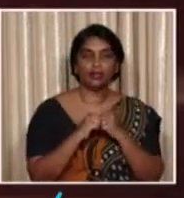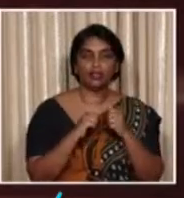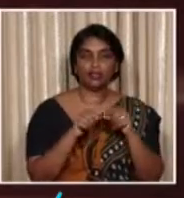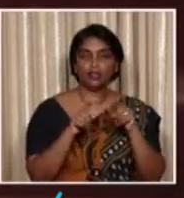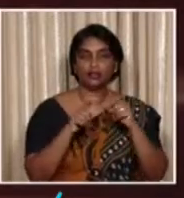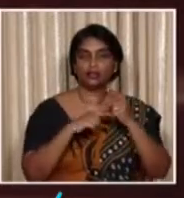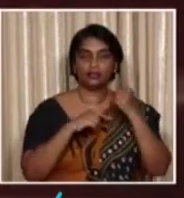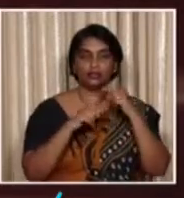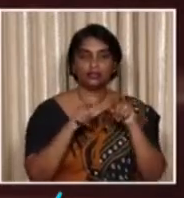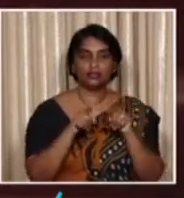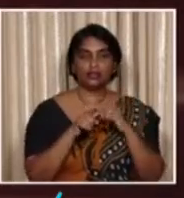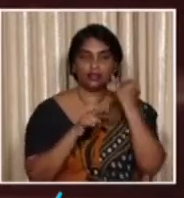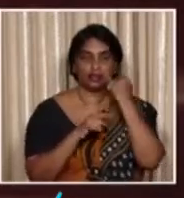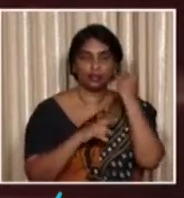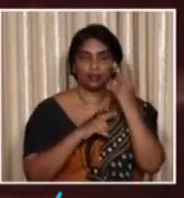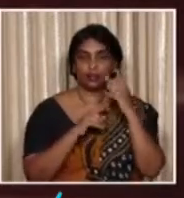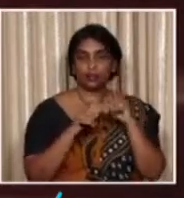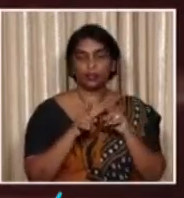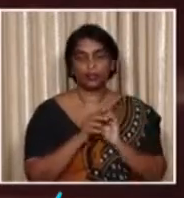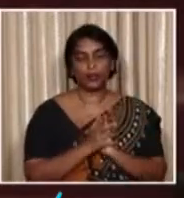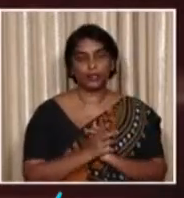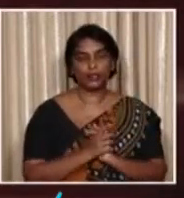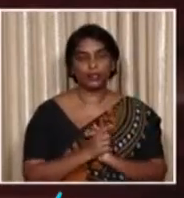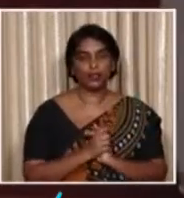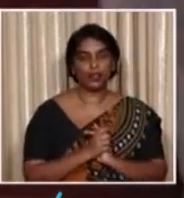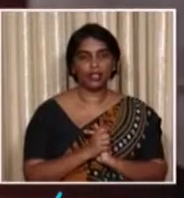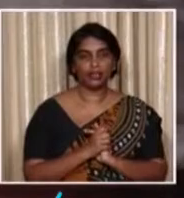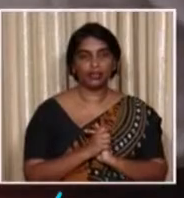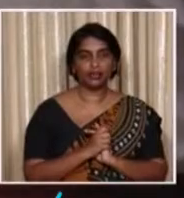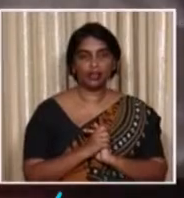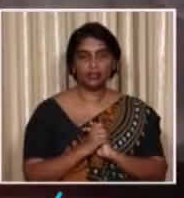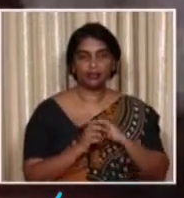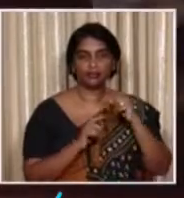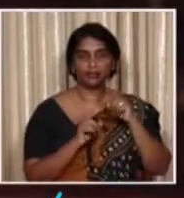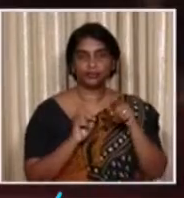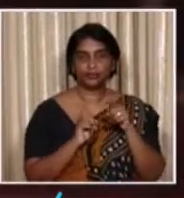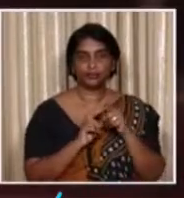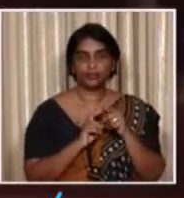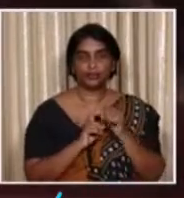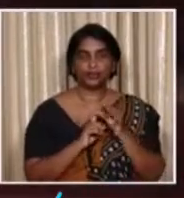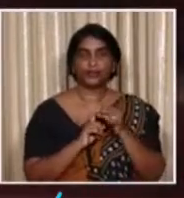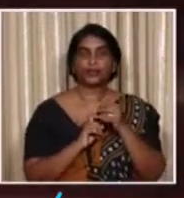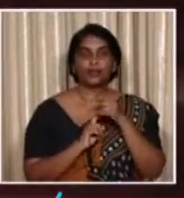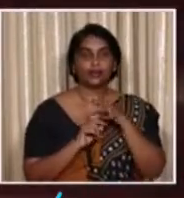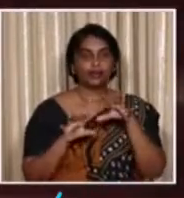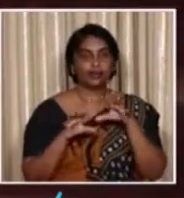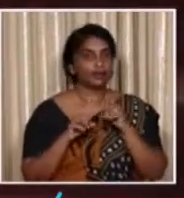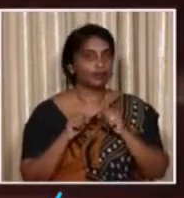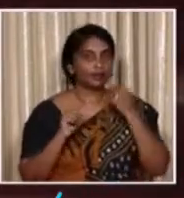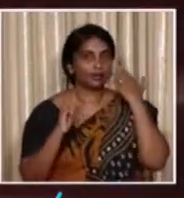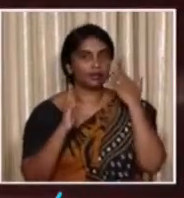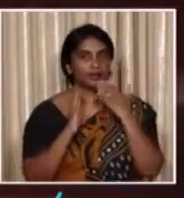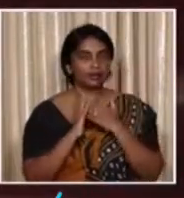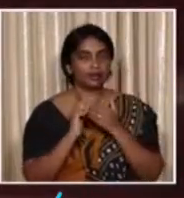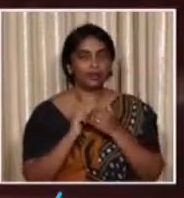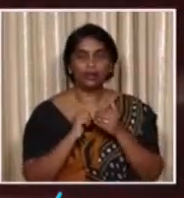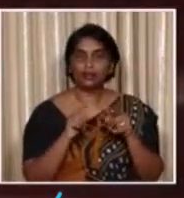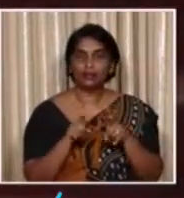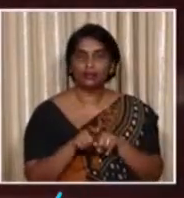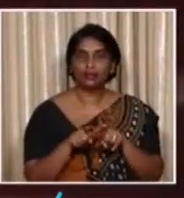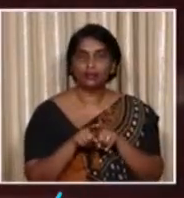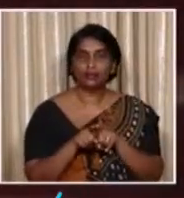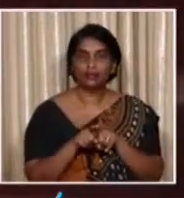තිබෙන්නේ සිංගප්පූරුවේ. තුන, ගරු සභාපතිතුමනි, Emma Himikar Samagam Danata